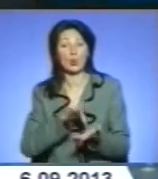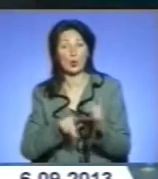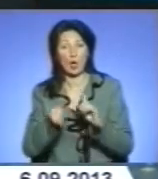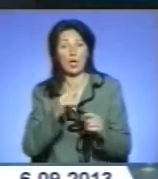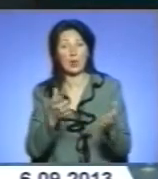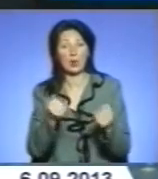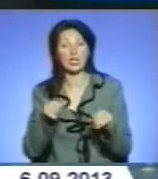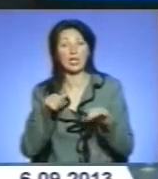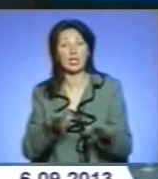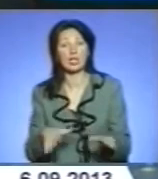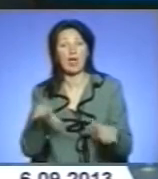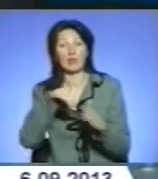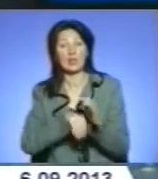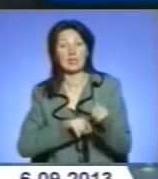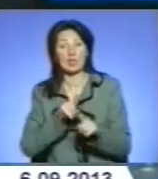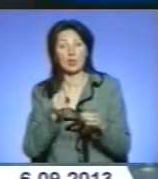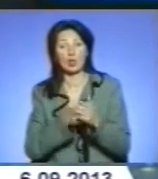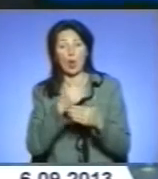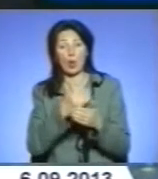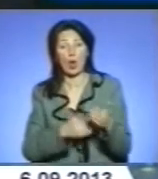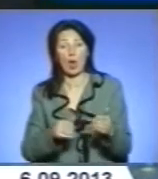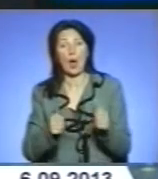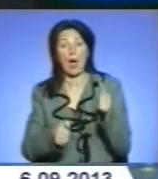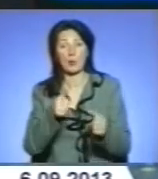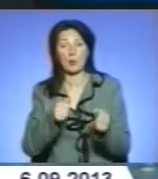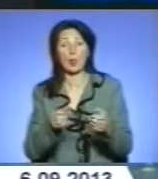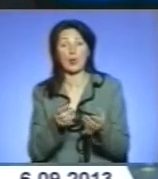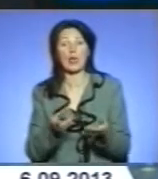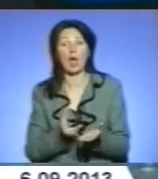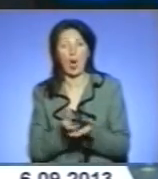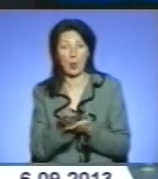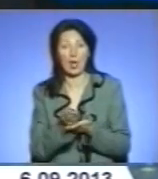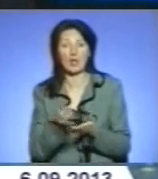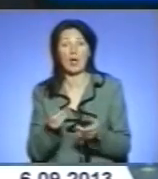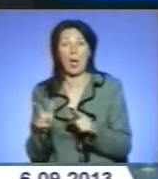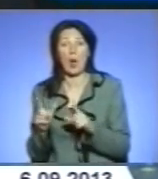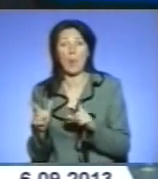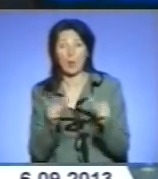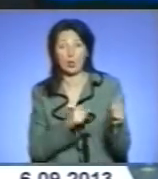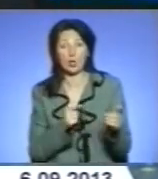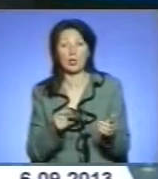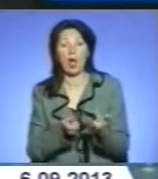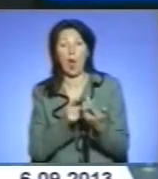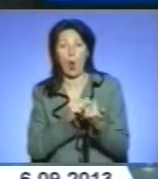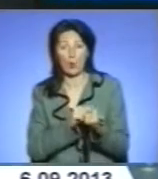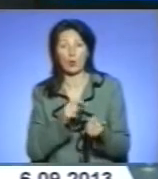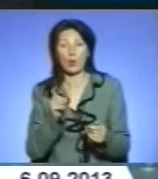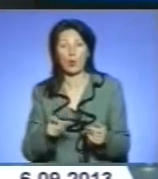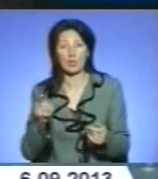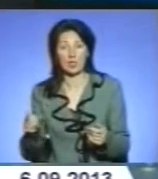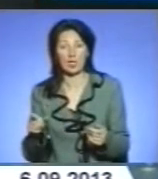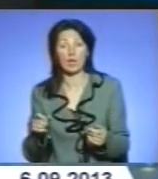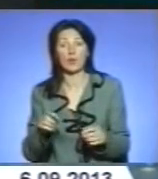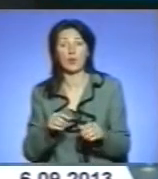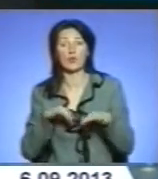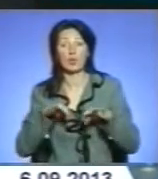прийняли рішення про внесення змін до програми автоматизованої системи оплати проїзду та обліку пасажирів у наземному громадському транспорті.